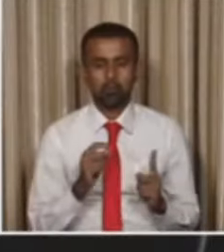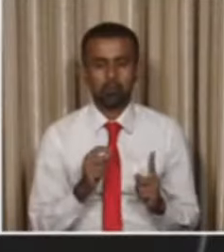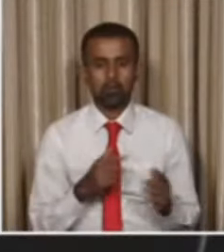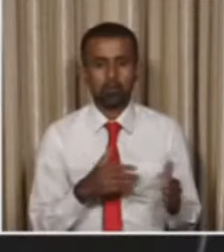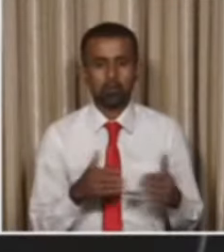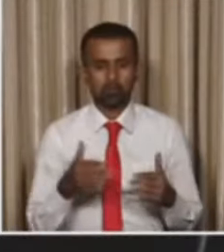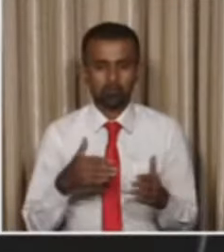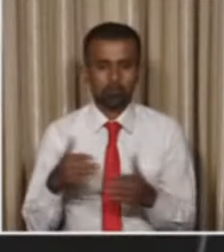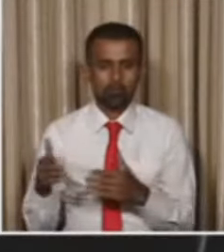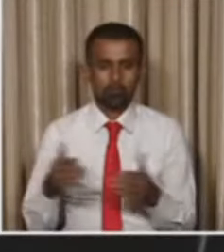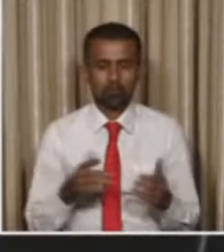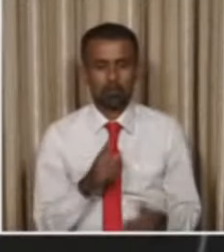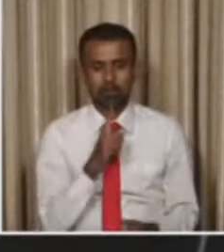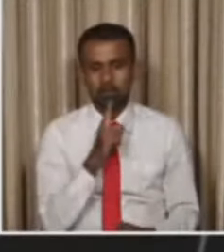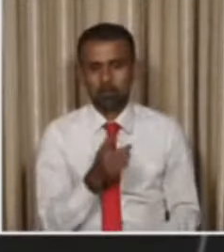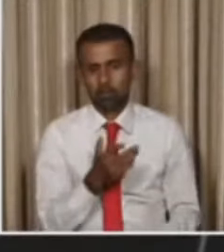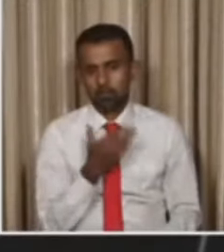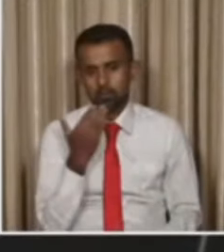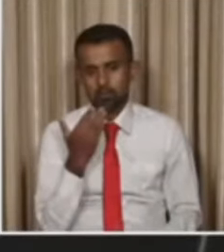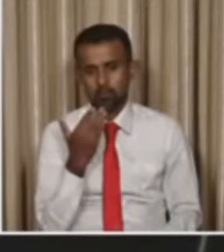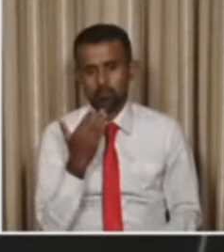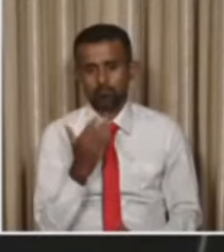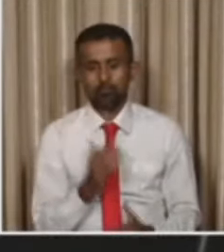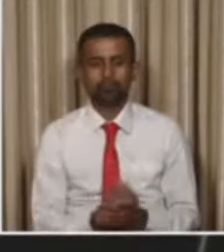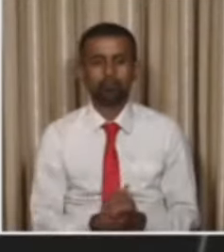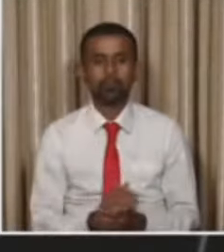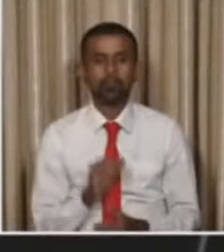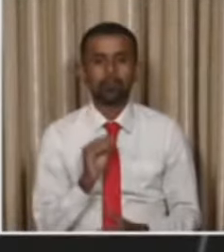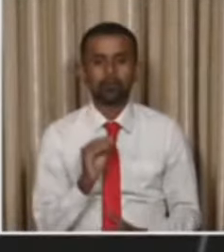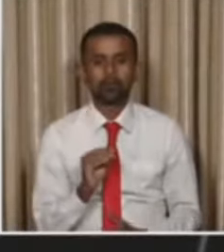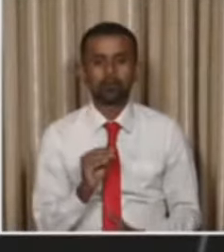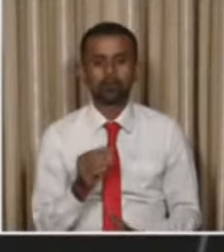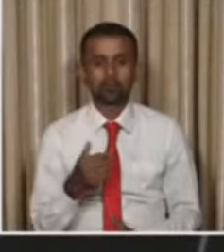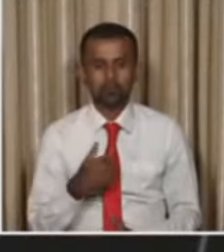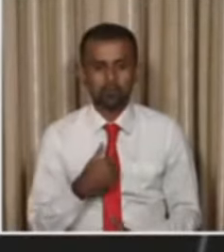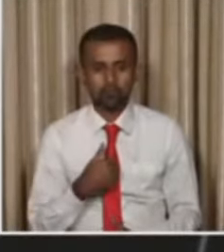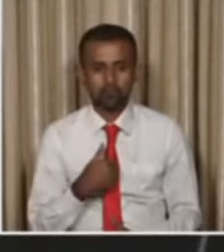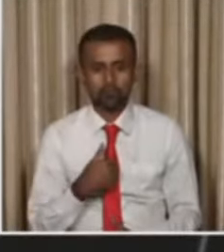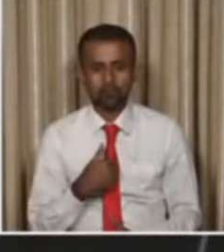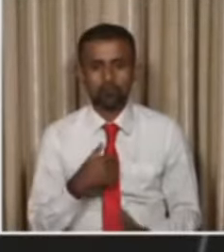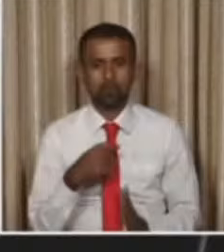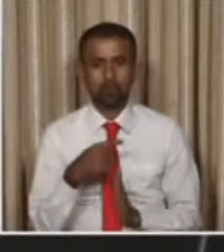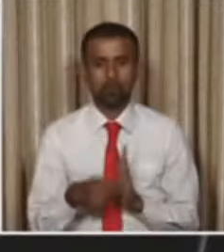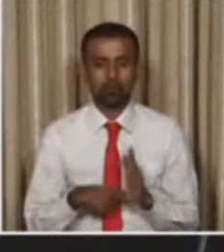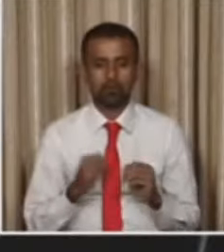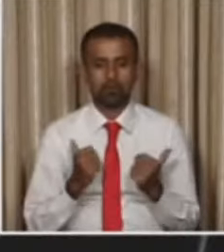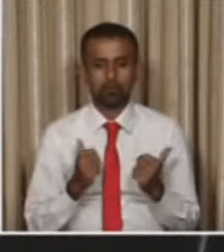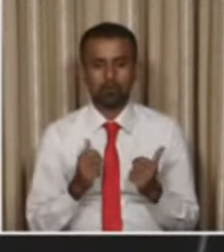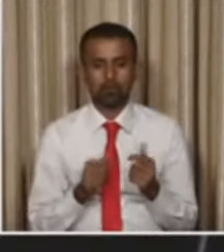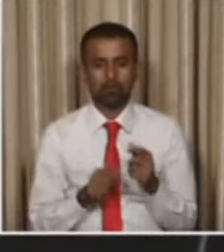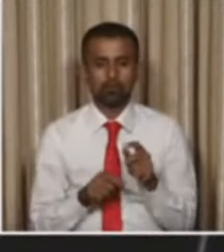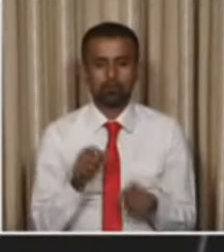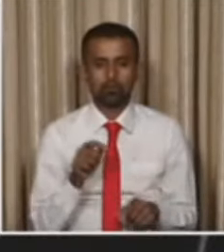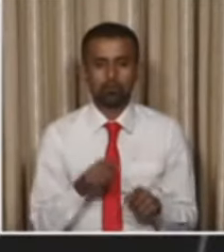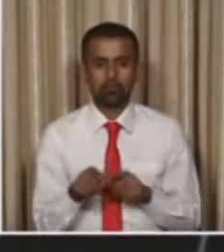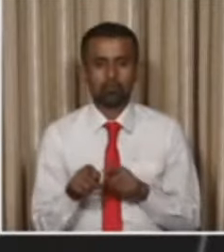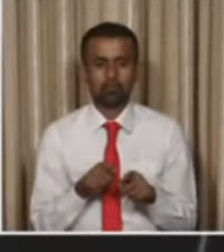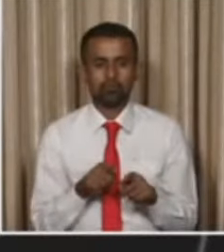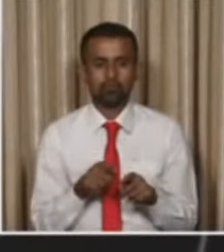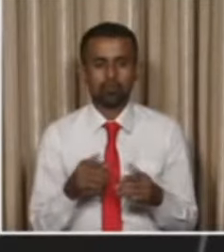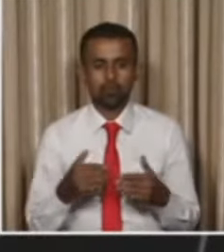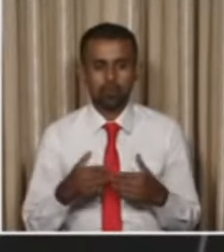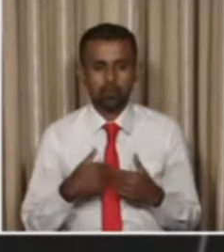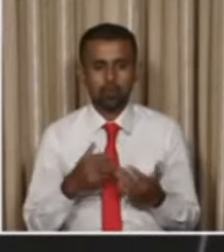කාරණා කියන්න පුළුවන්කම තියෙනවා. නමුත් අපි රටක ජීවත් වෙන පුරවැසියෝ හැටියට අපි